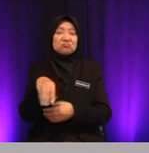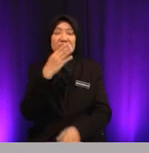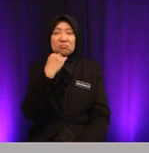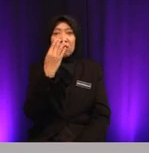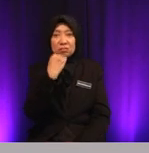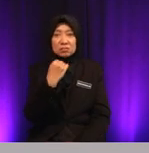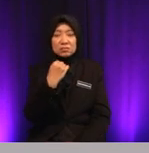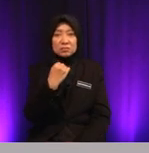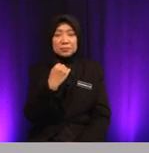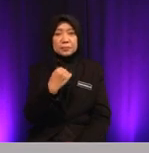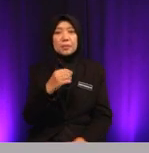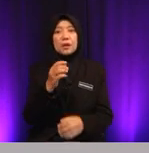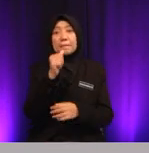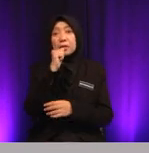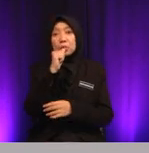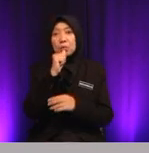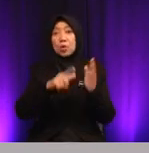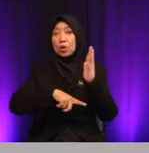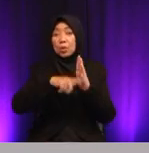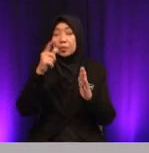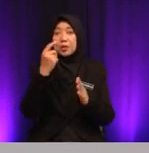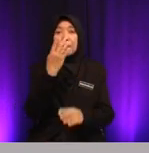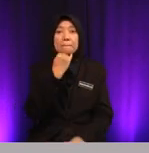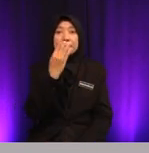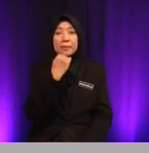makanan dan minuman lebih manis